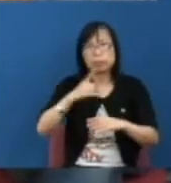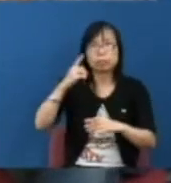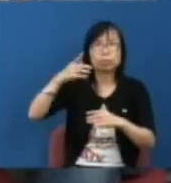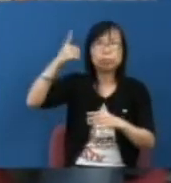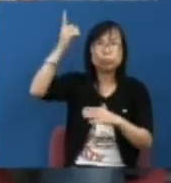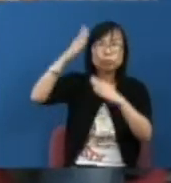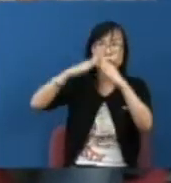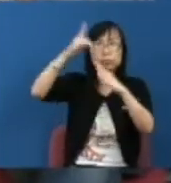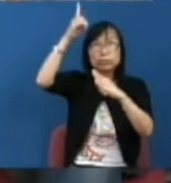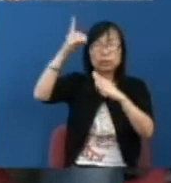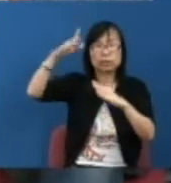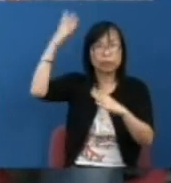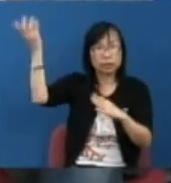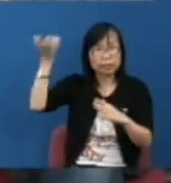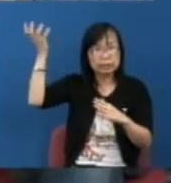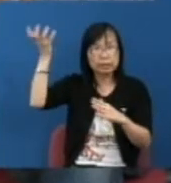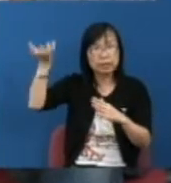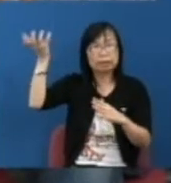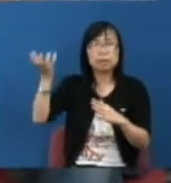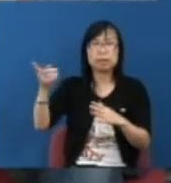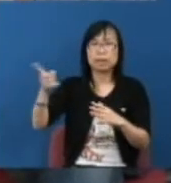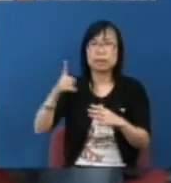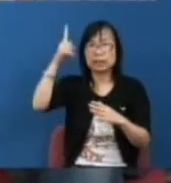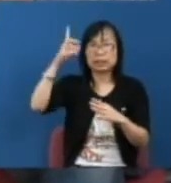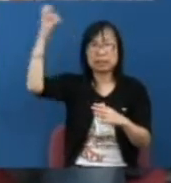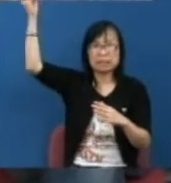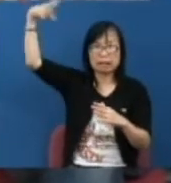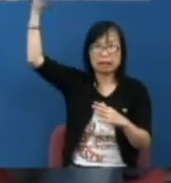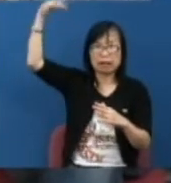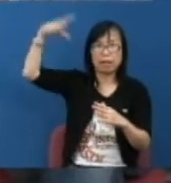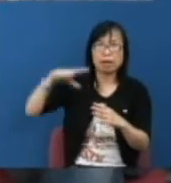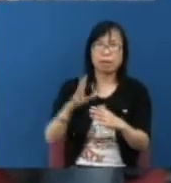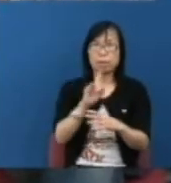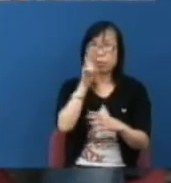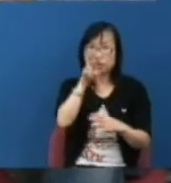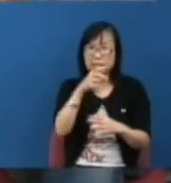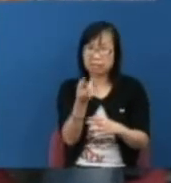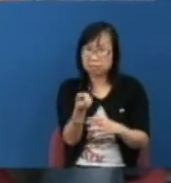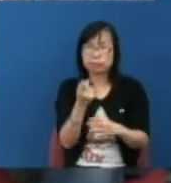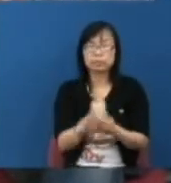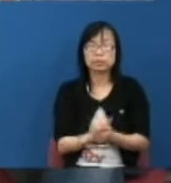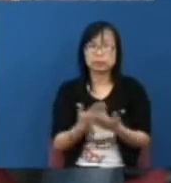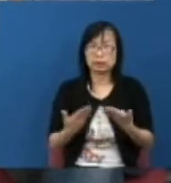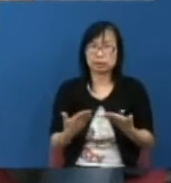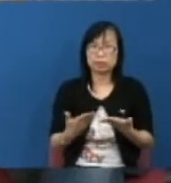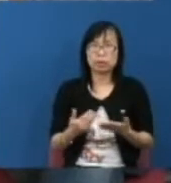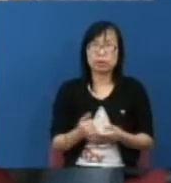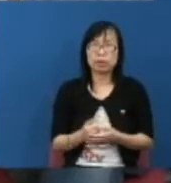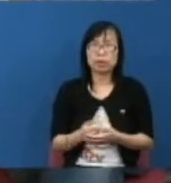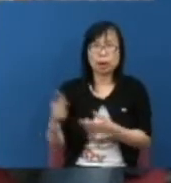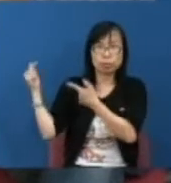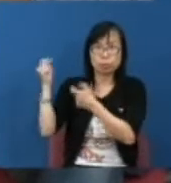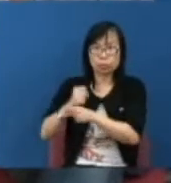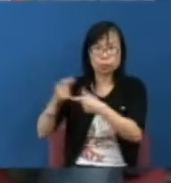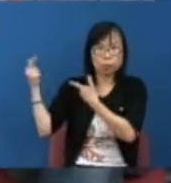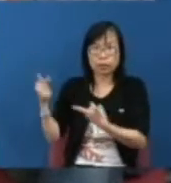如果你三層或者一啲低密度啦，天台曬落嚟嗰個熱力，大家唔好睇輕佢。咁呢一樣嘢係做咗係永久，